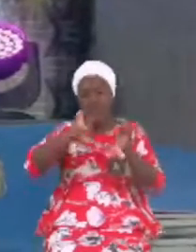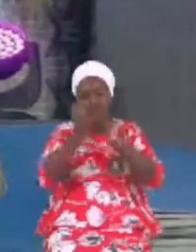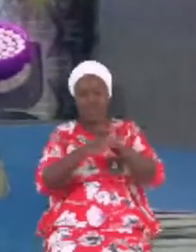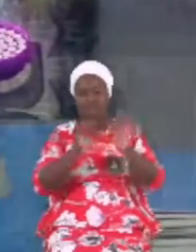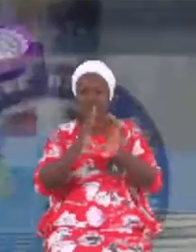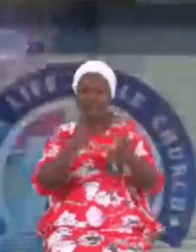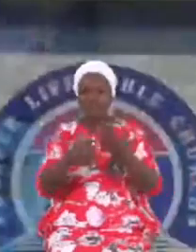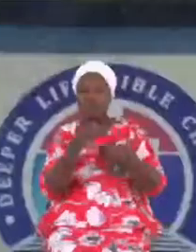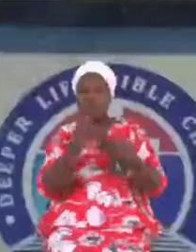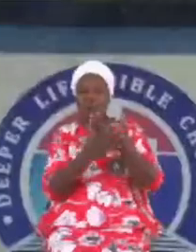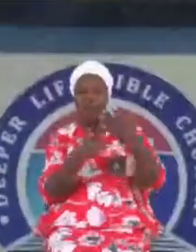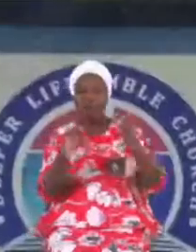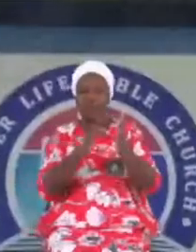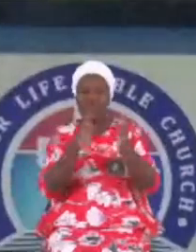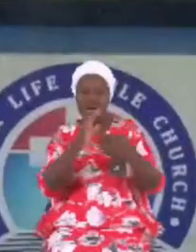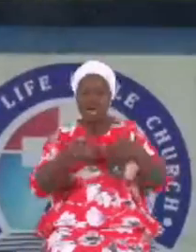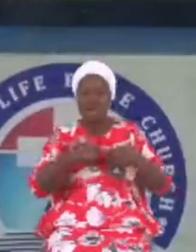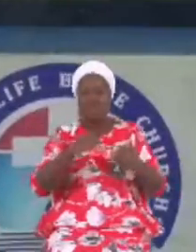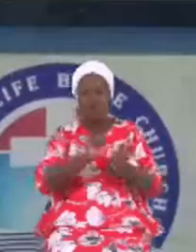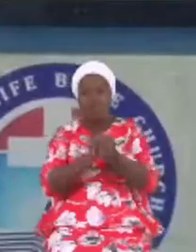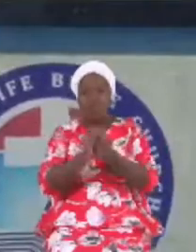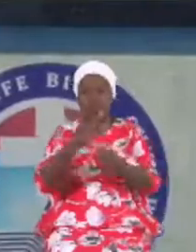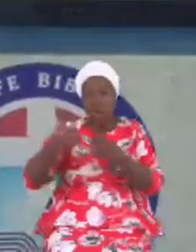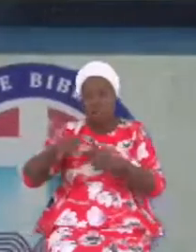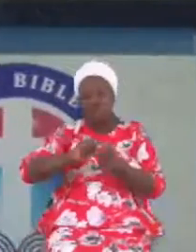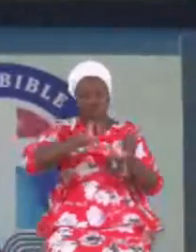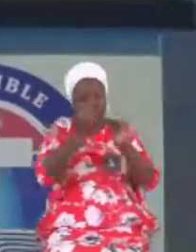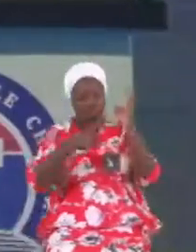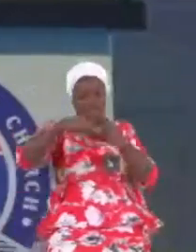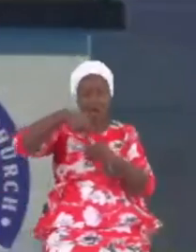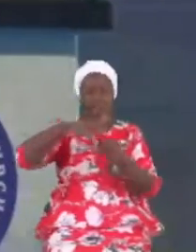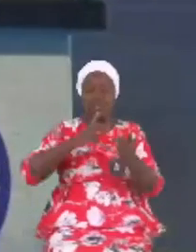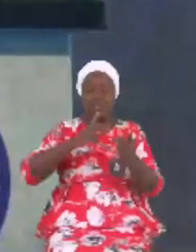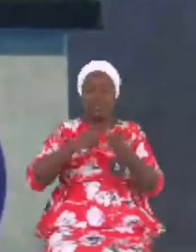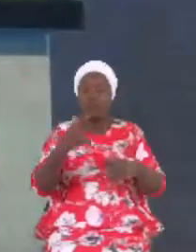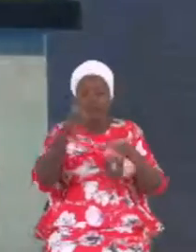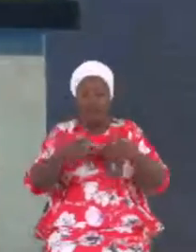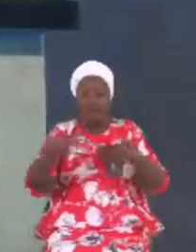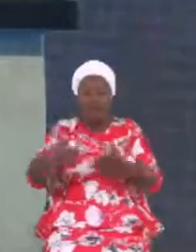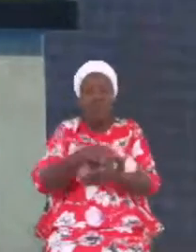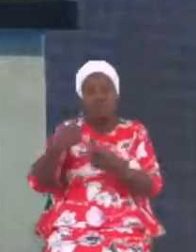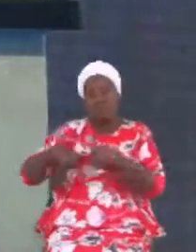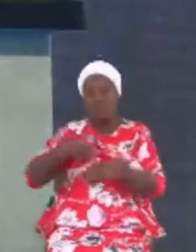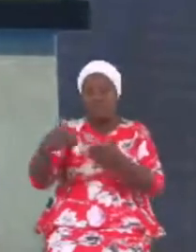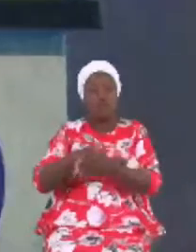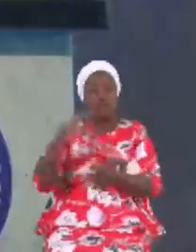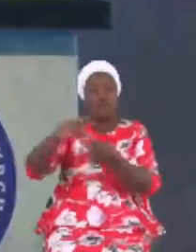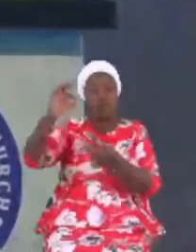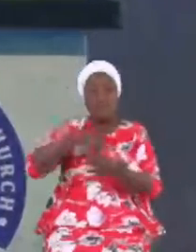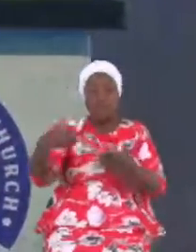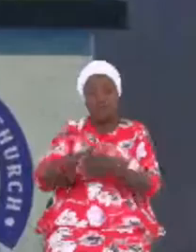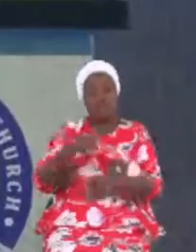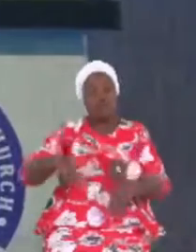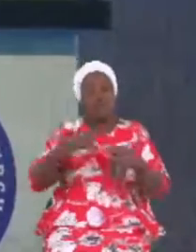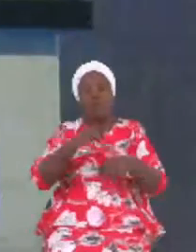a lavé ton cœur et t'a transformé, et tu as maintenant un nouveau cœur, un nouvel esprit,